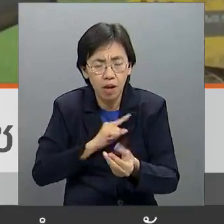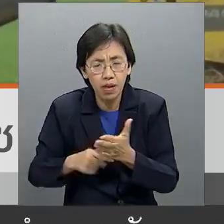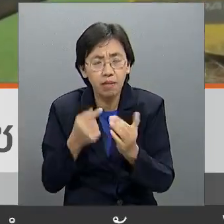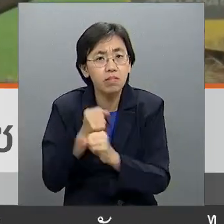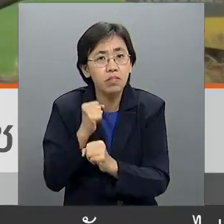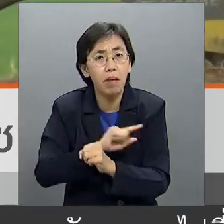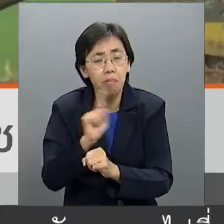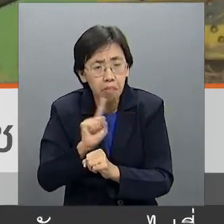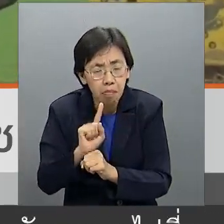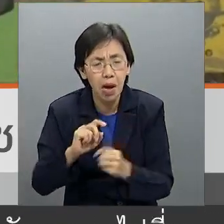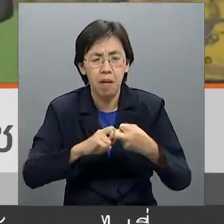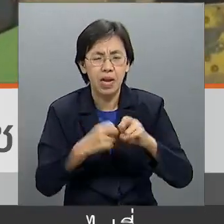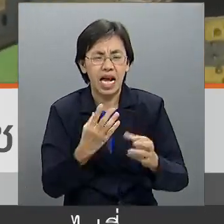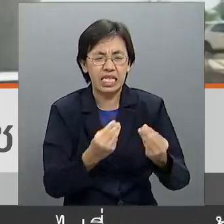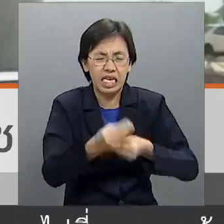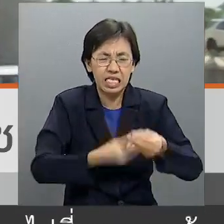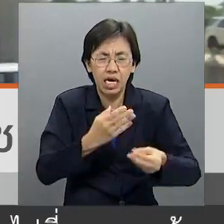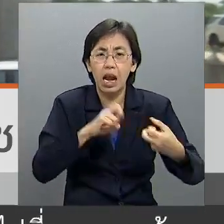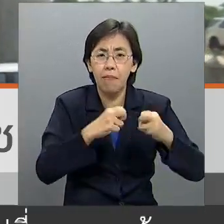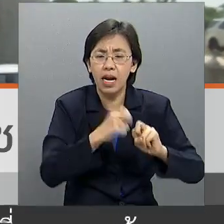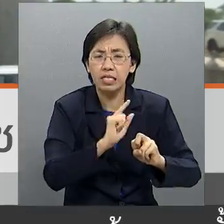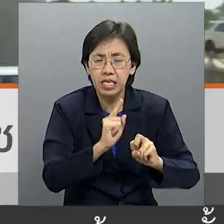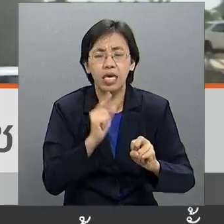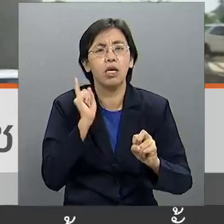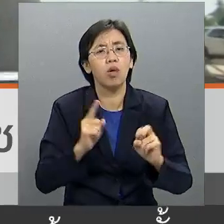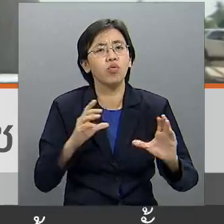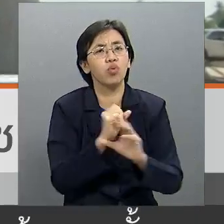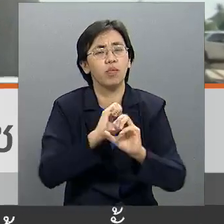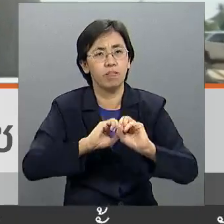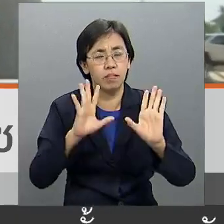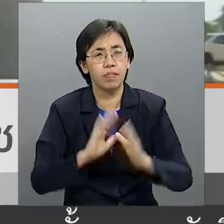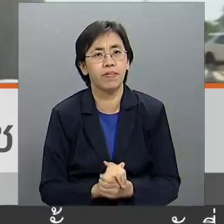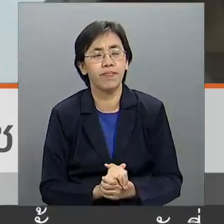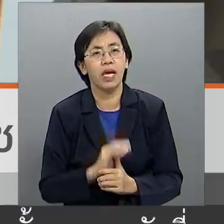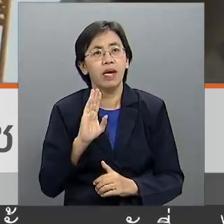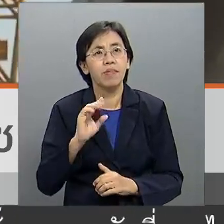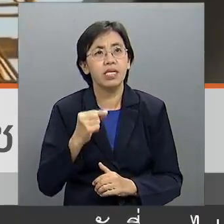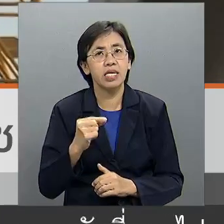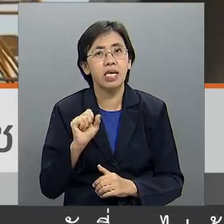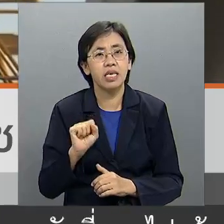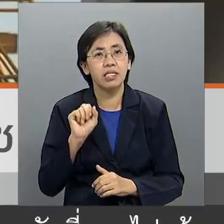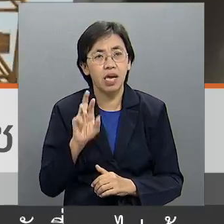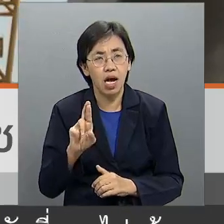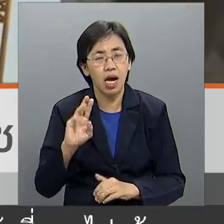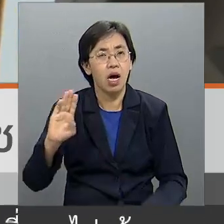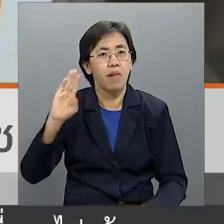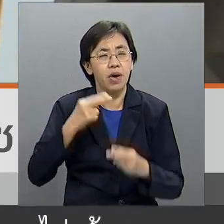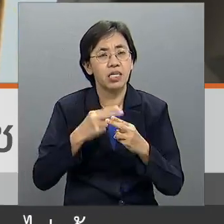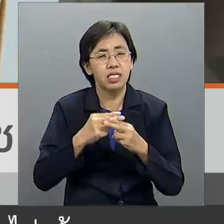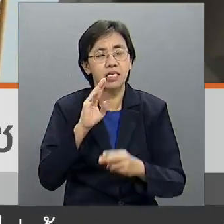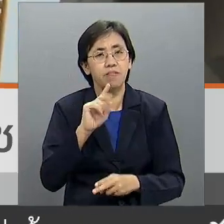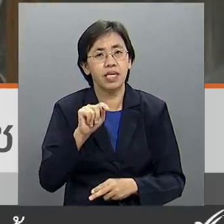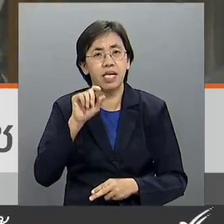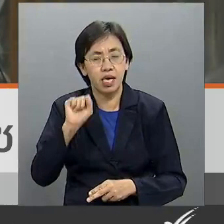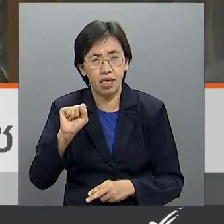ที่ไหนบ้างค่ะขณะเดียวกันนะคะกลุ่มกิจการร่วมค้าดี g-srนำโดยสัตว์บีทีเอสกรุ๊ปโฮลดิ้งส์จำกัด